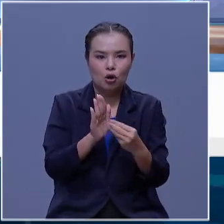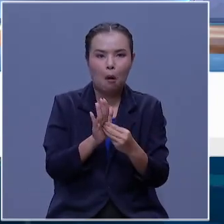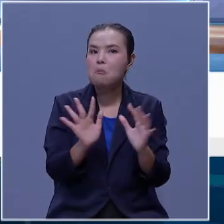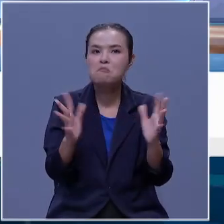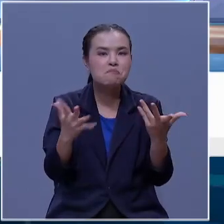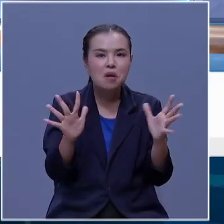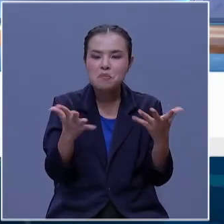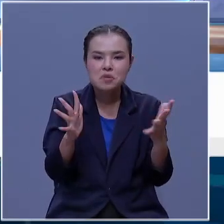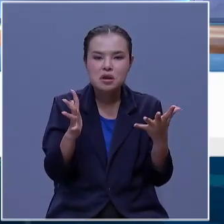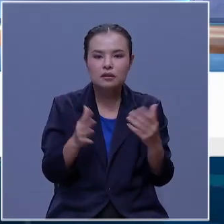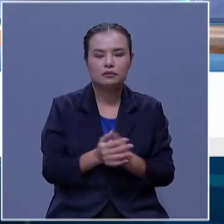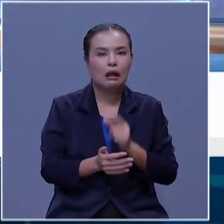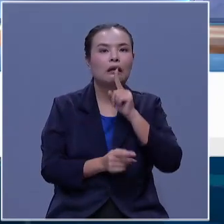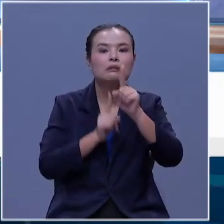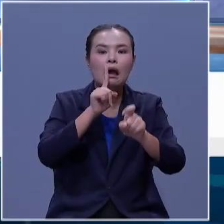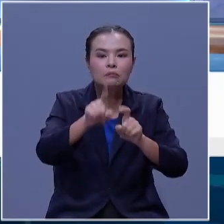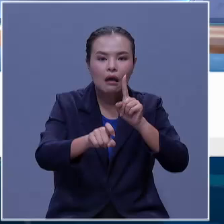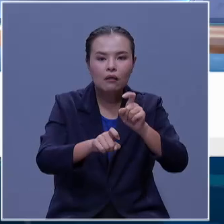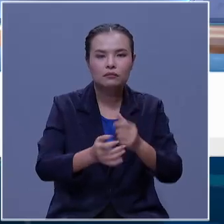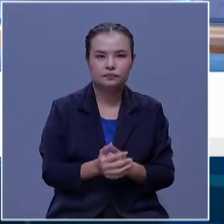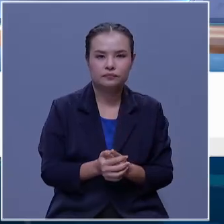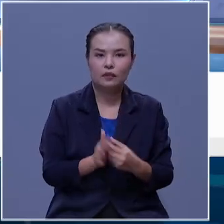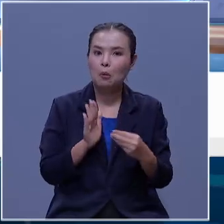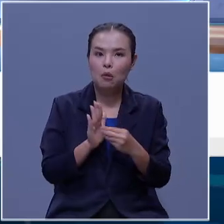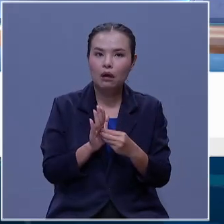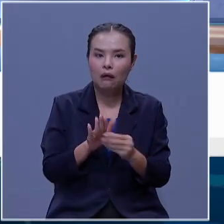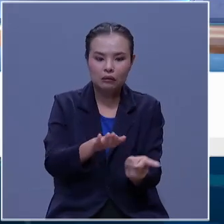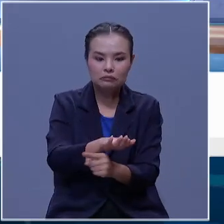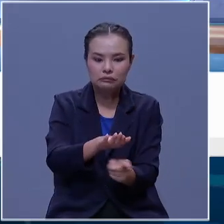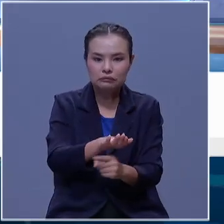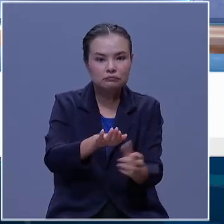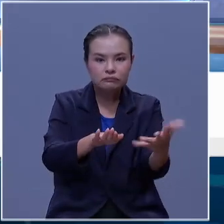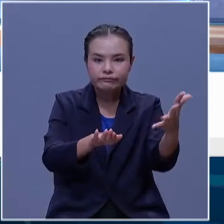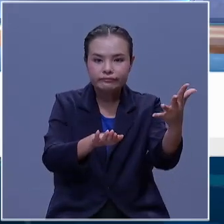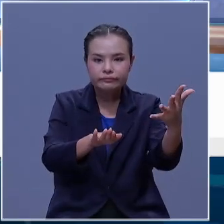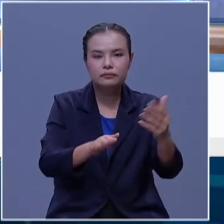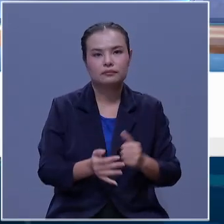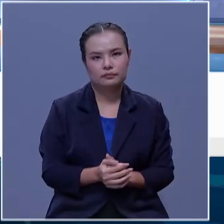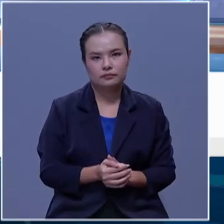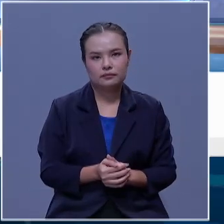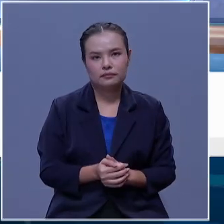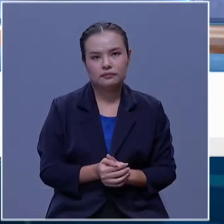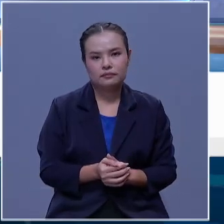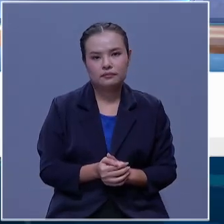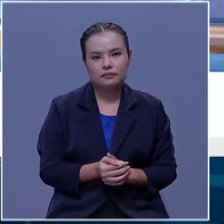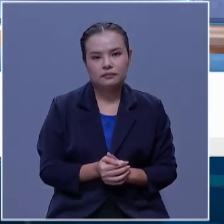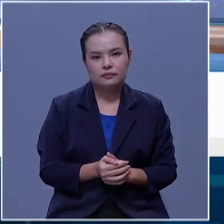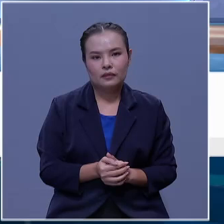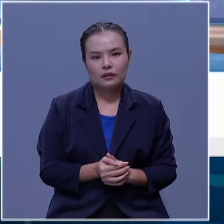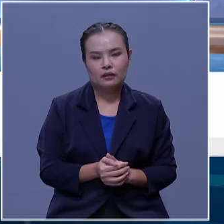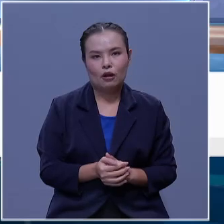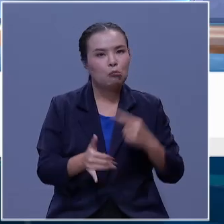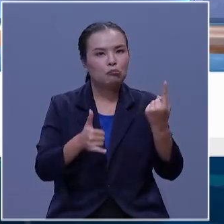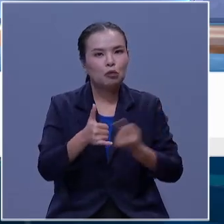ทุกคำถามคือโอ้โหกทม.ไม่มีเครื่องชั่งน้ำหนักนะฮะแล้วไม่เคยมีการดำเนินคดี